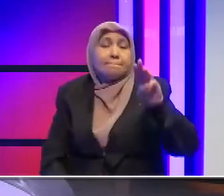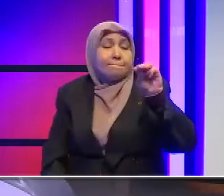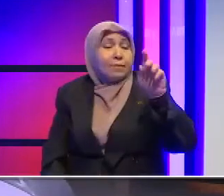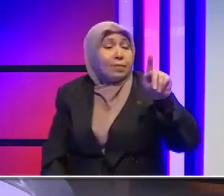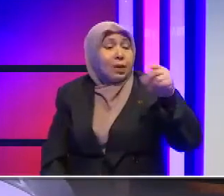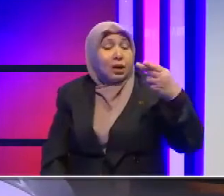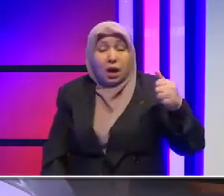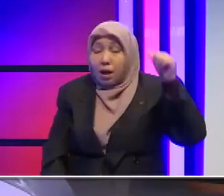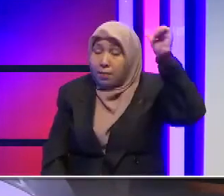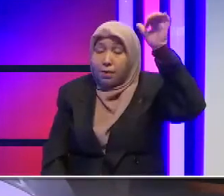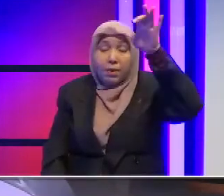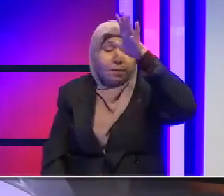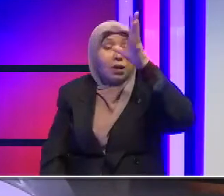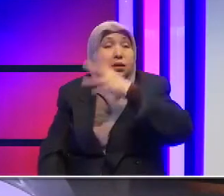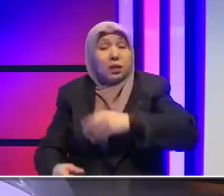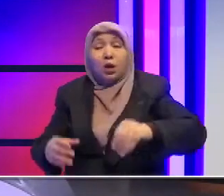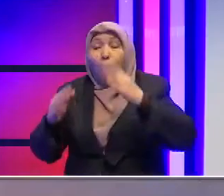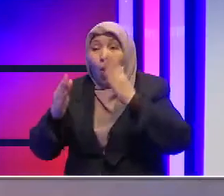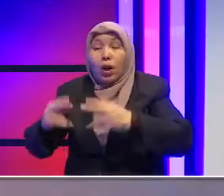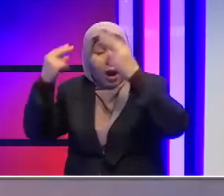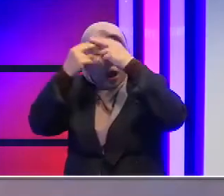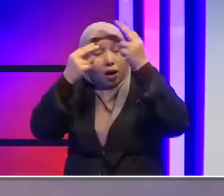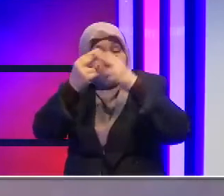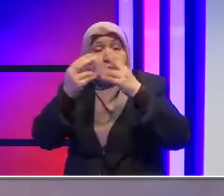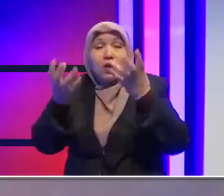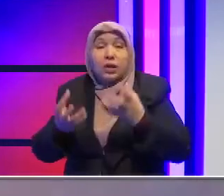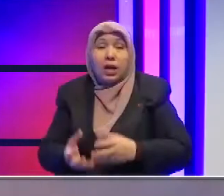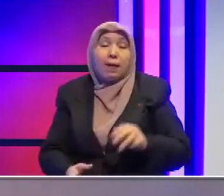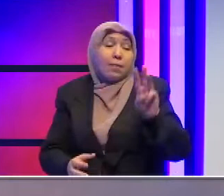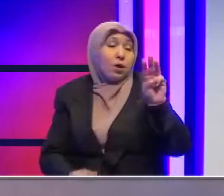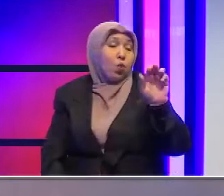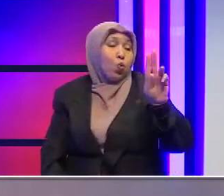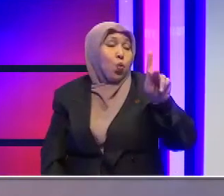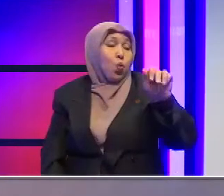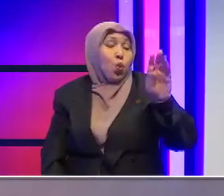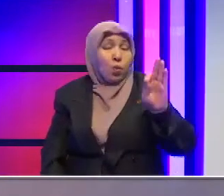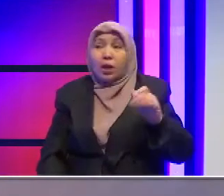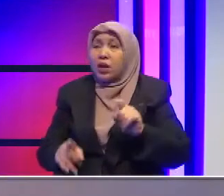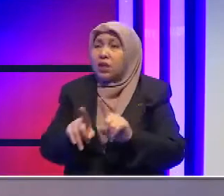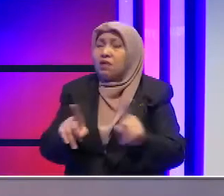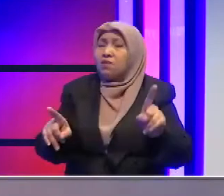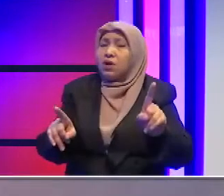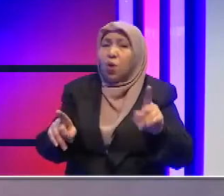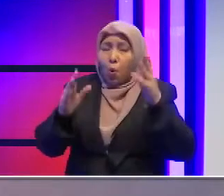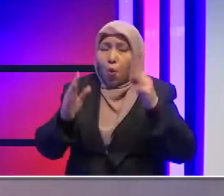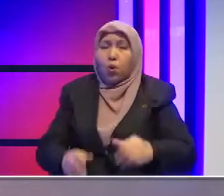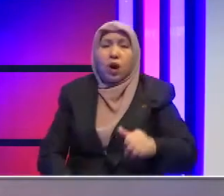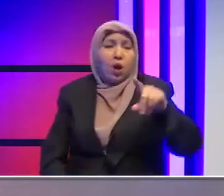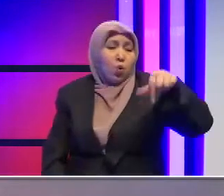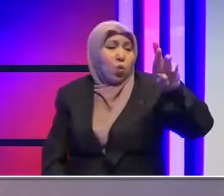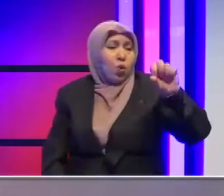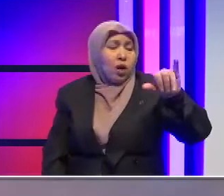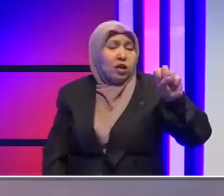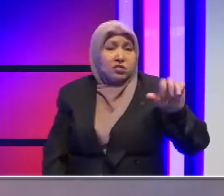keseluruhannya. Bila mana mereka nak berwukuf, di sana ada dua perselisihan tempat. Orang Quraisy Mekah, mereka katakan